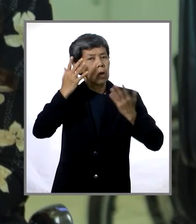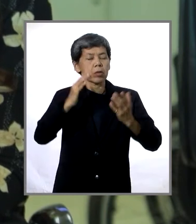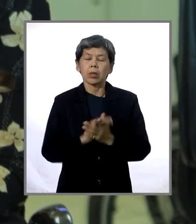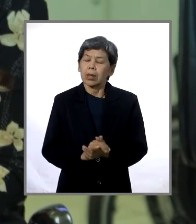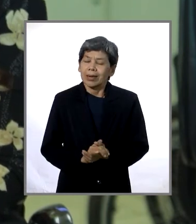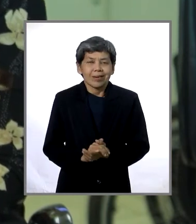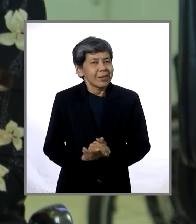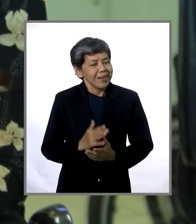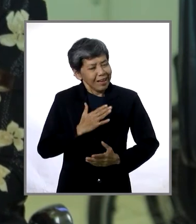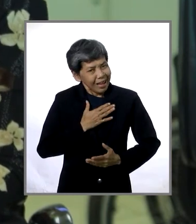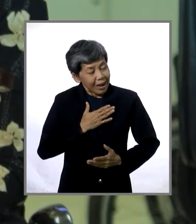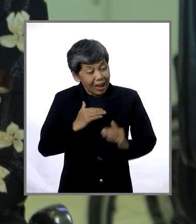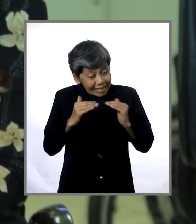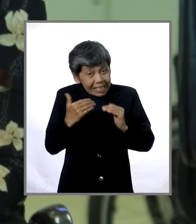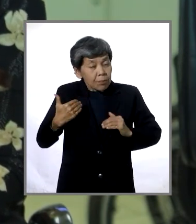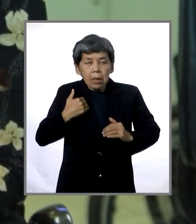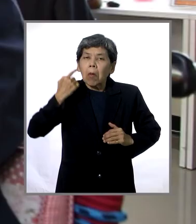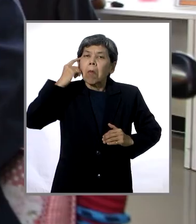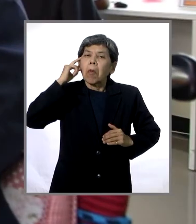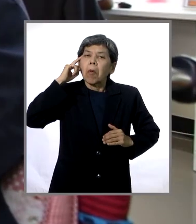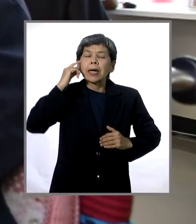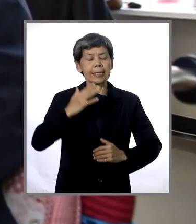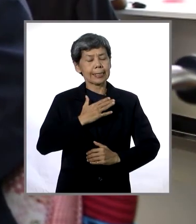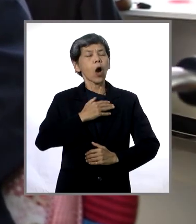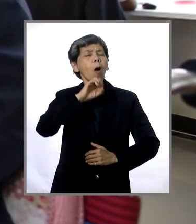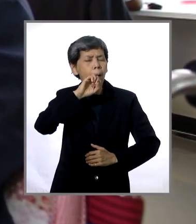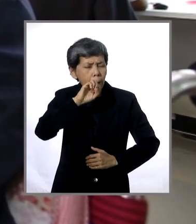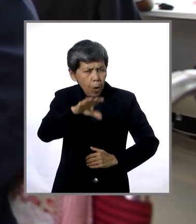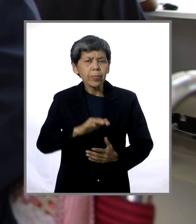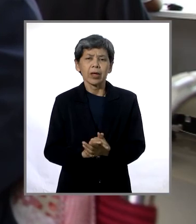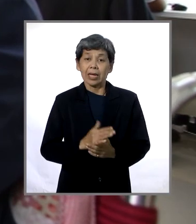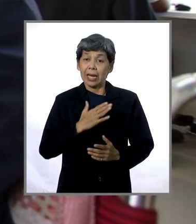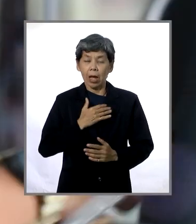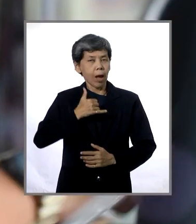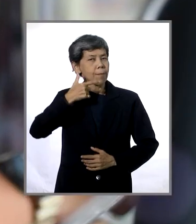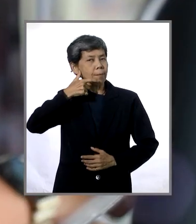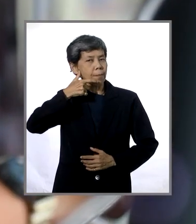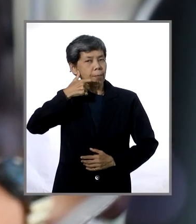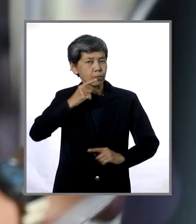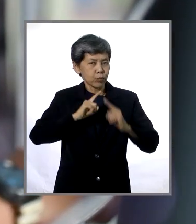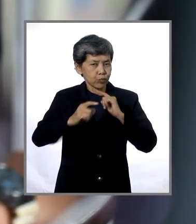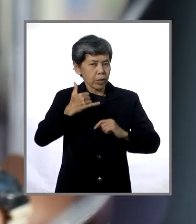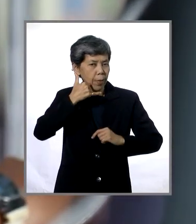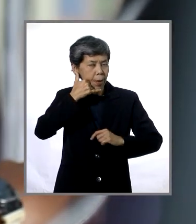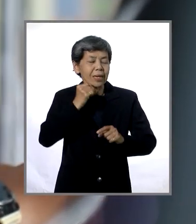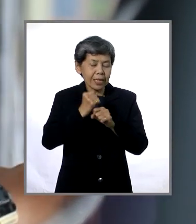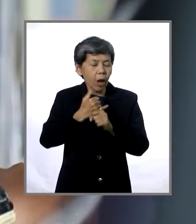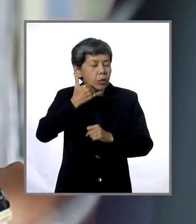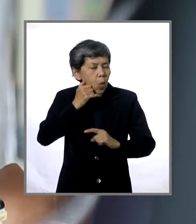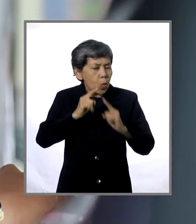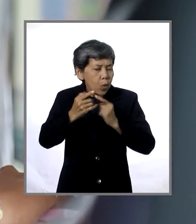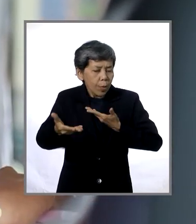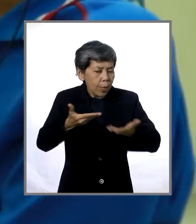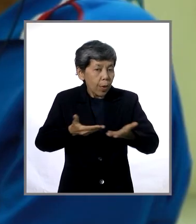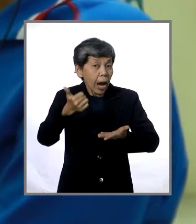ภาพรวมของสารคดีมีความเป็นจุดเด่นที่น่าสนใจอย่างเช่นสื่อหรืองานต่างๆที่เกี่ยวกับคนพิการที่ได้